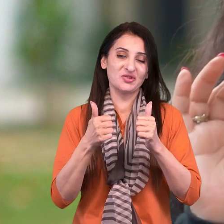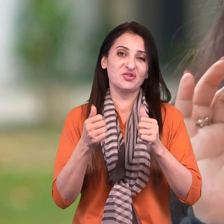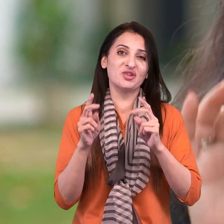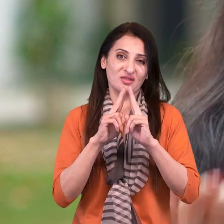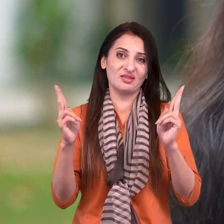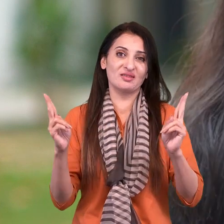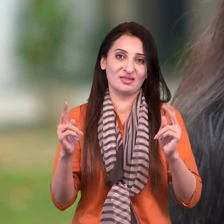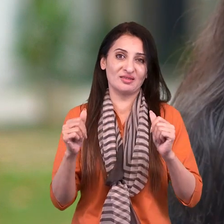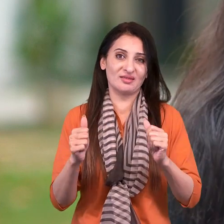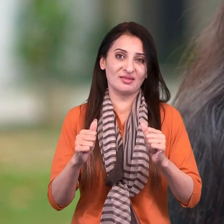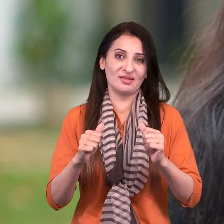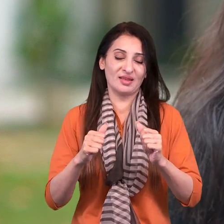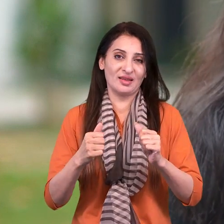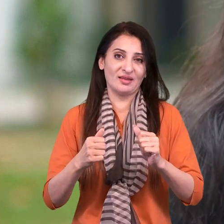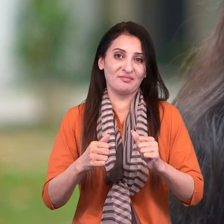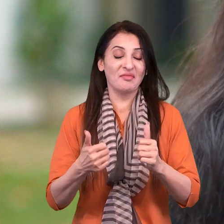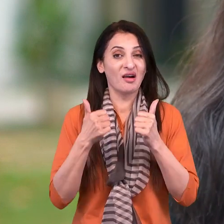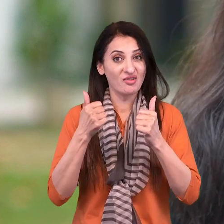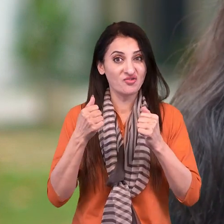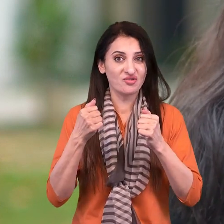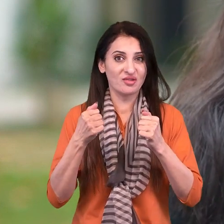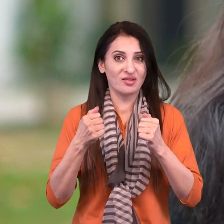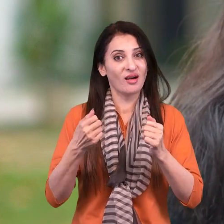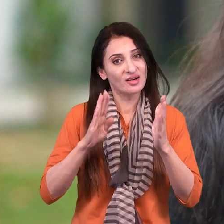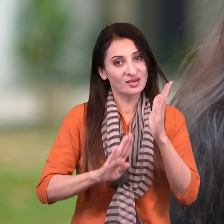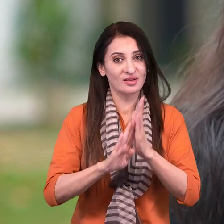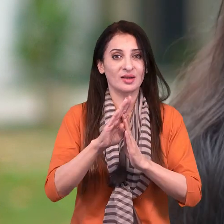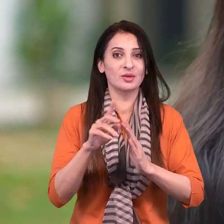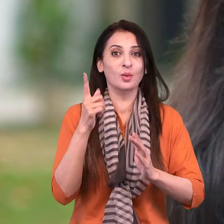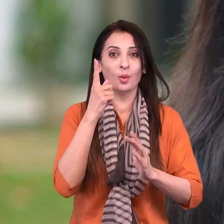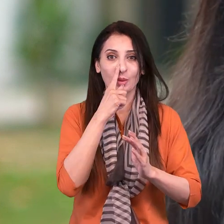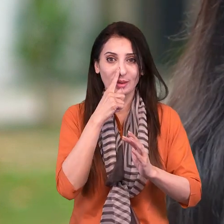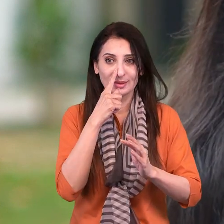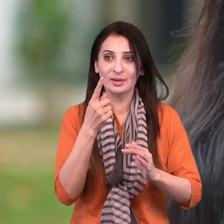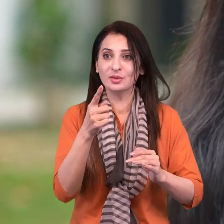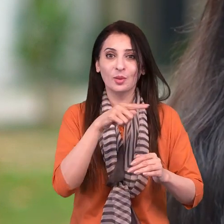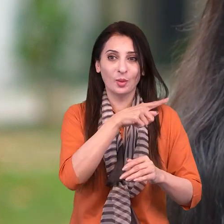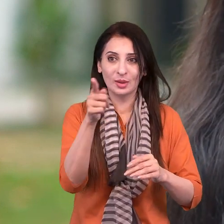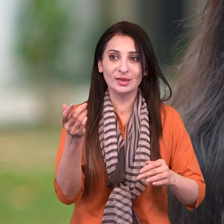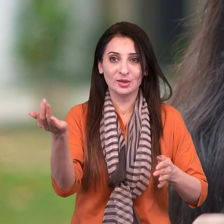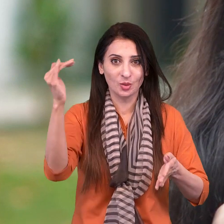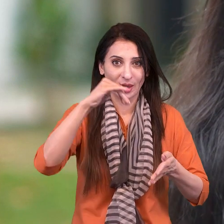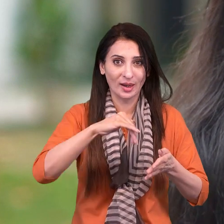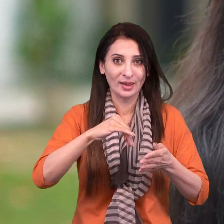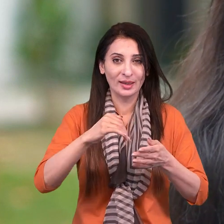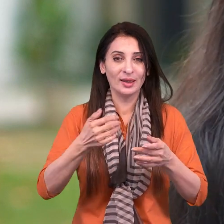in a very compassionate way, where all the women look up to our brand